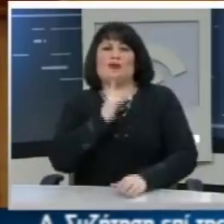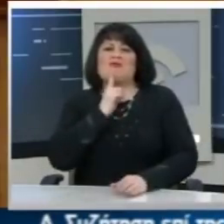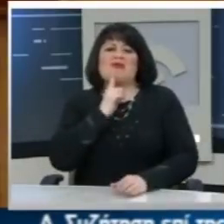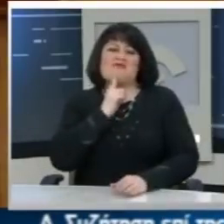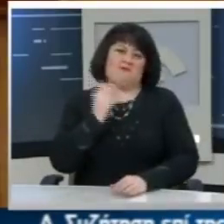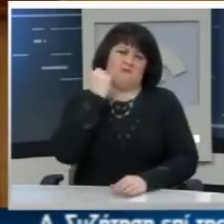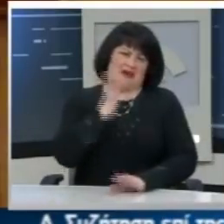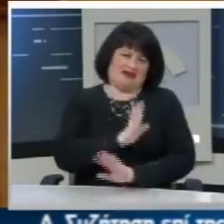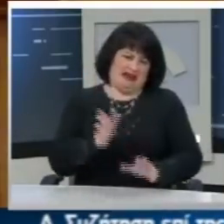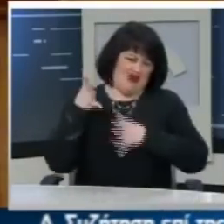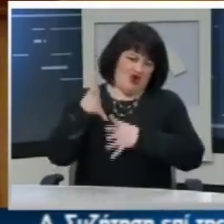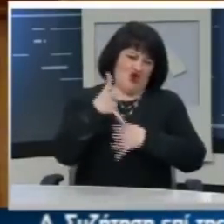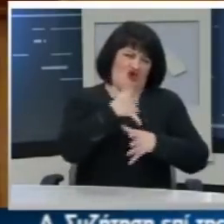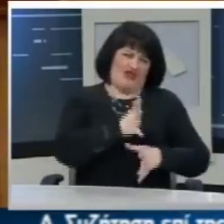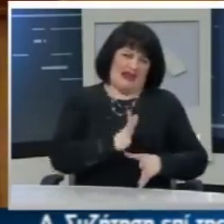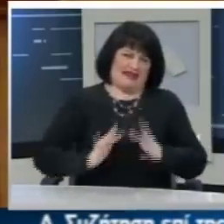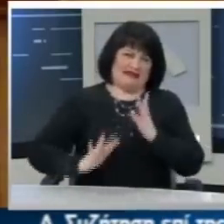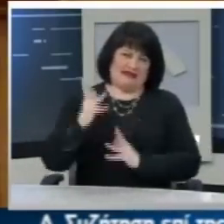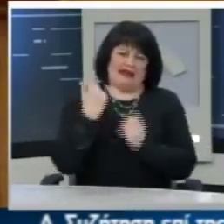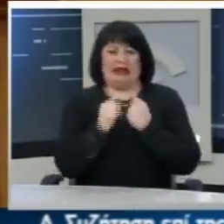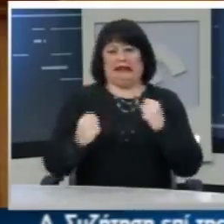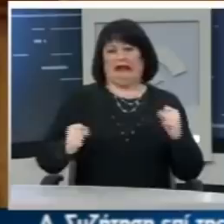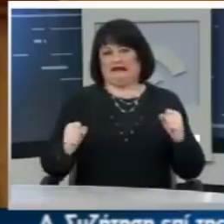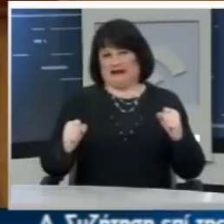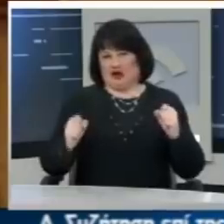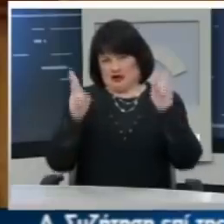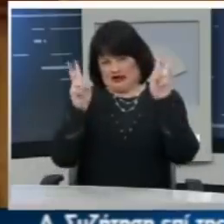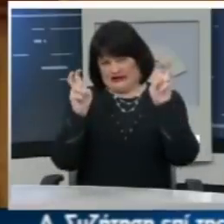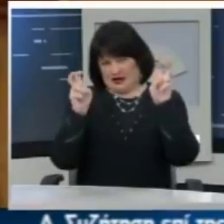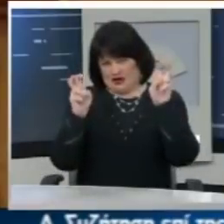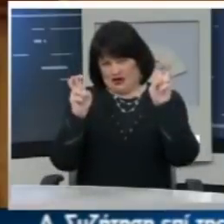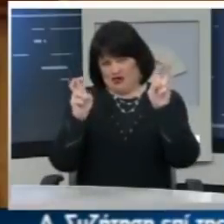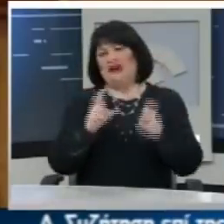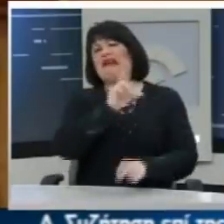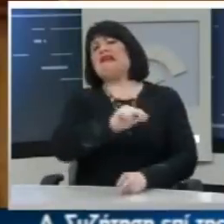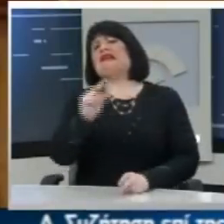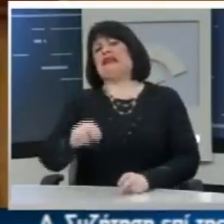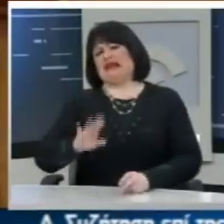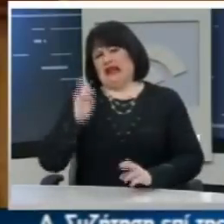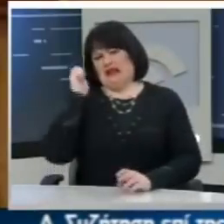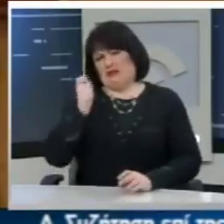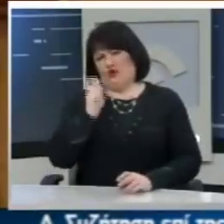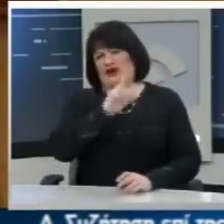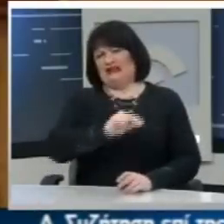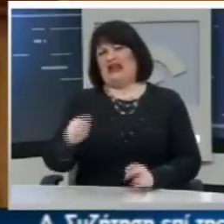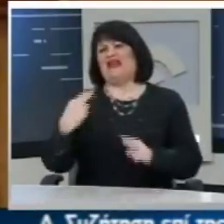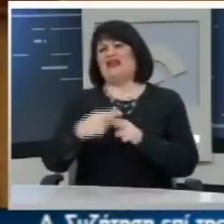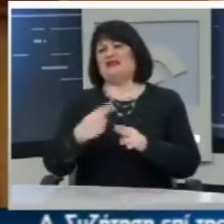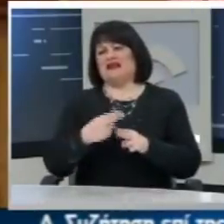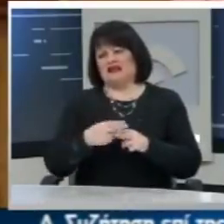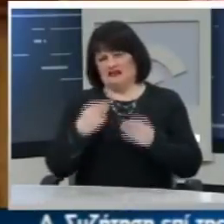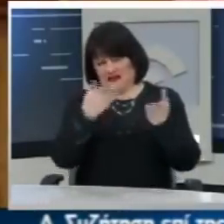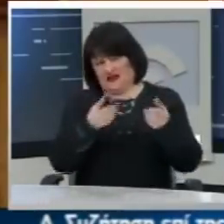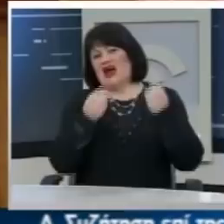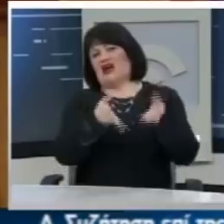των προοδευτικών και των αντιδραστικών εντός εισαγωγικών δυνάμεων, γιατί έχουν την ίδια πολιτική και τις ίδιες αξίες. Σας